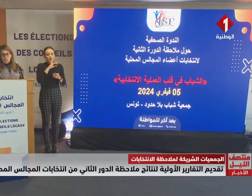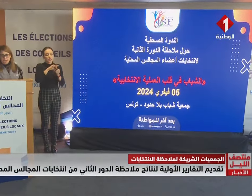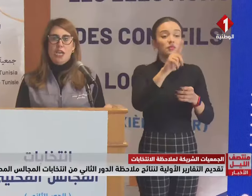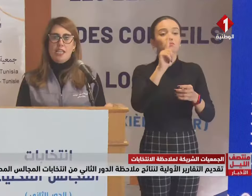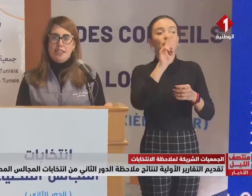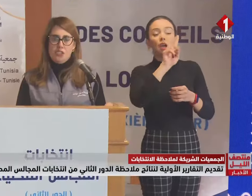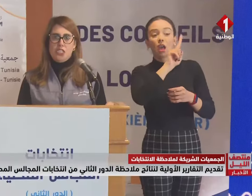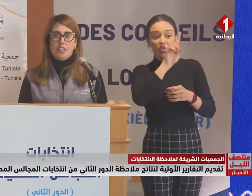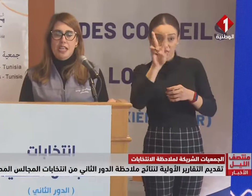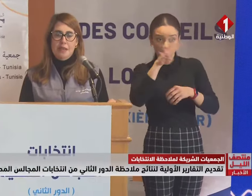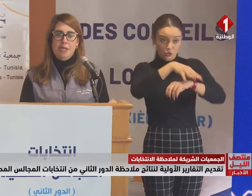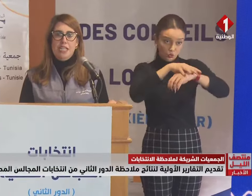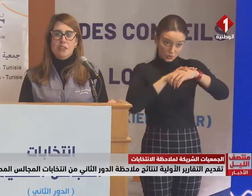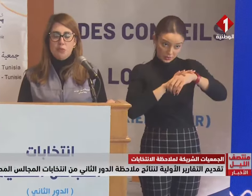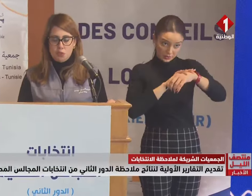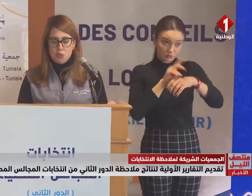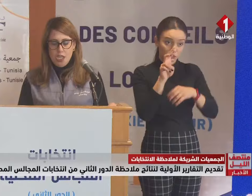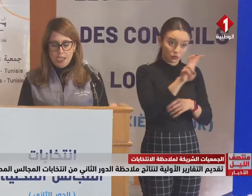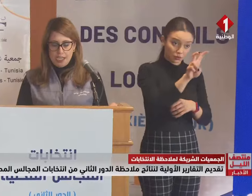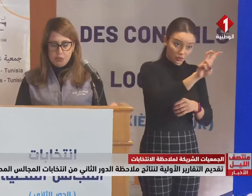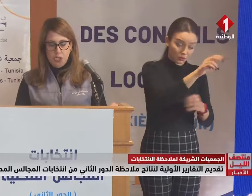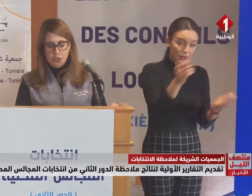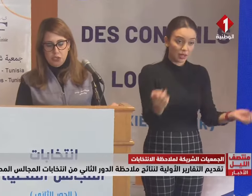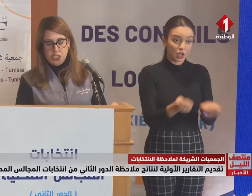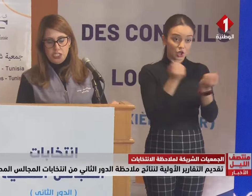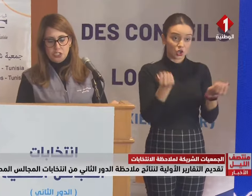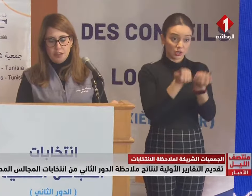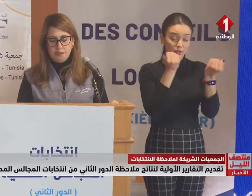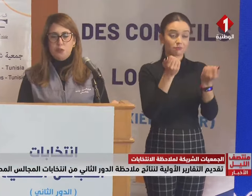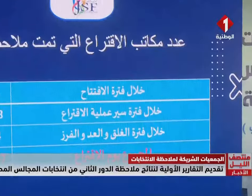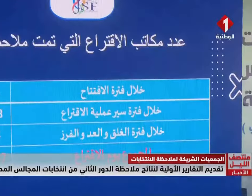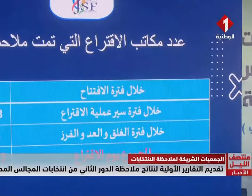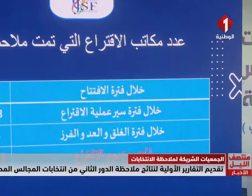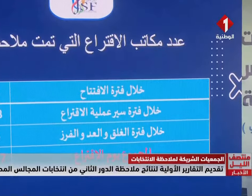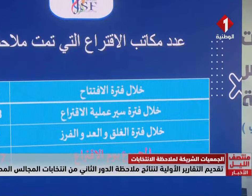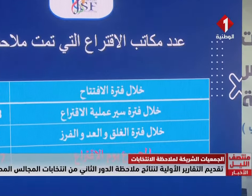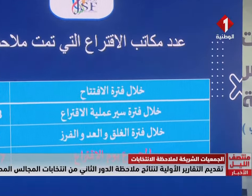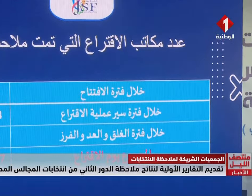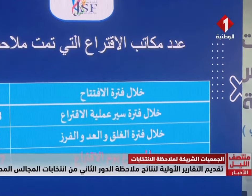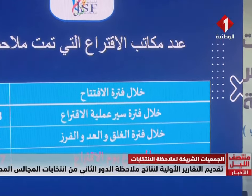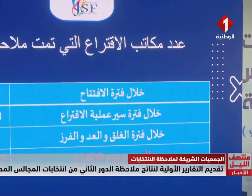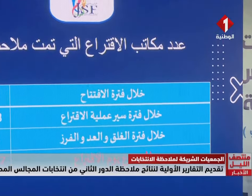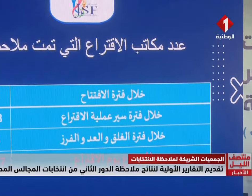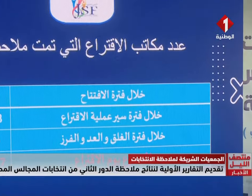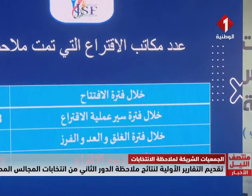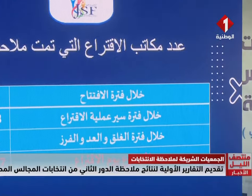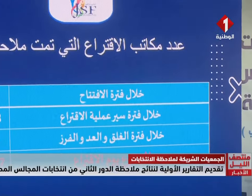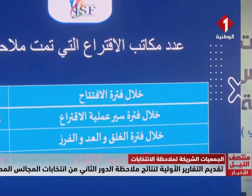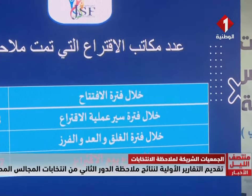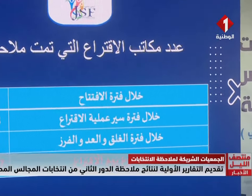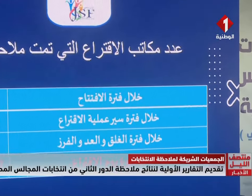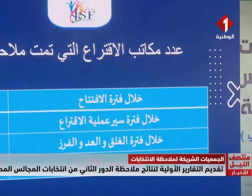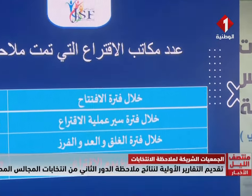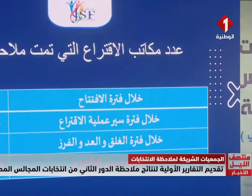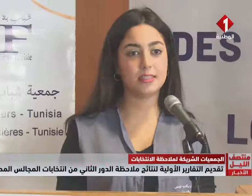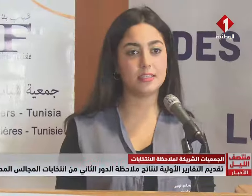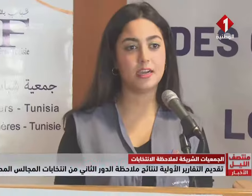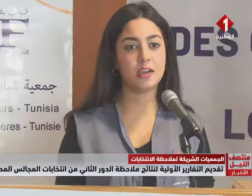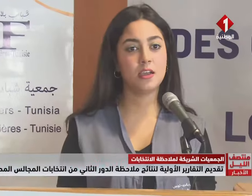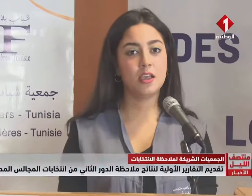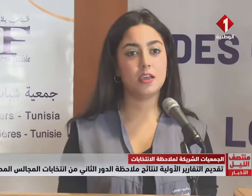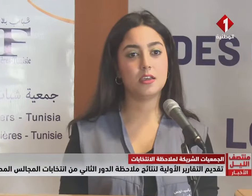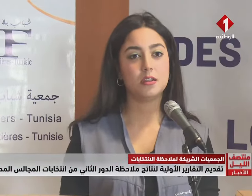الاعتداءات والمضايقات تجاه الملاحظين خلال قيامهم بمهامهم مع تسجيل عدد من التجاوزات المتعلقه